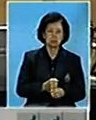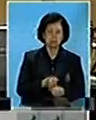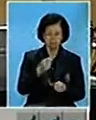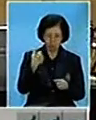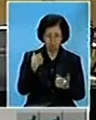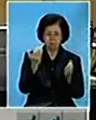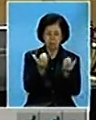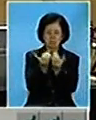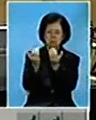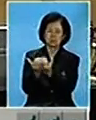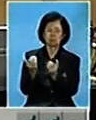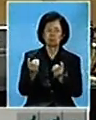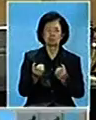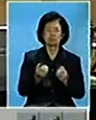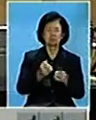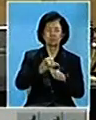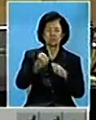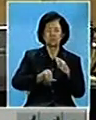ระทั่งกันไปจะไม่จบนะ